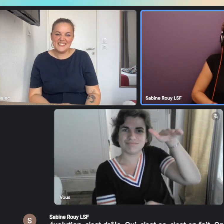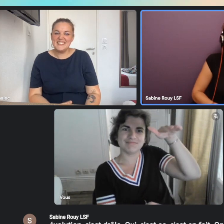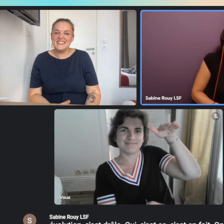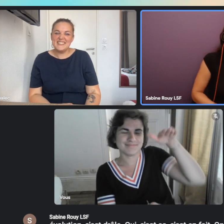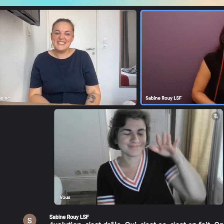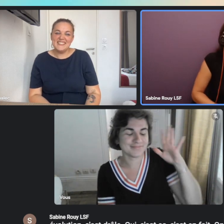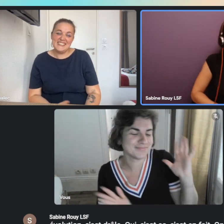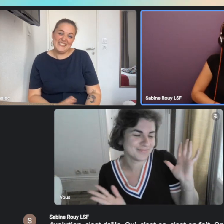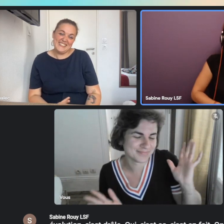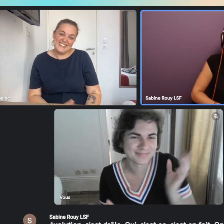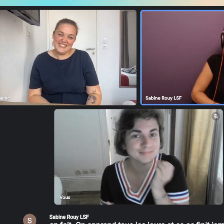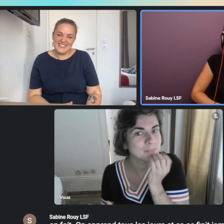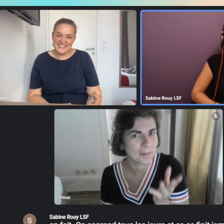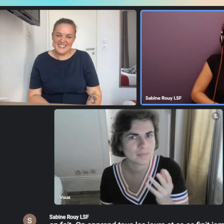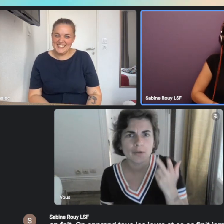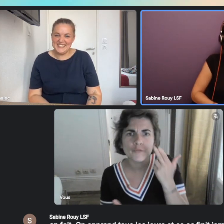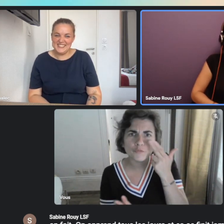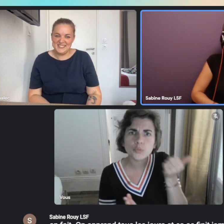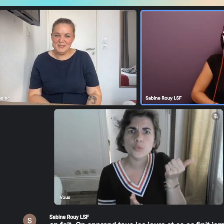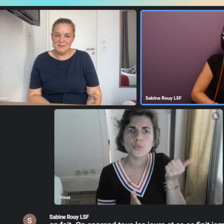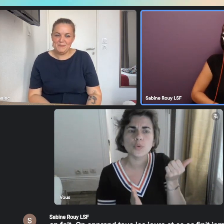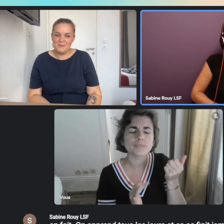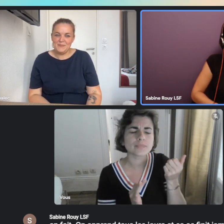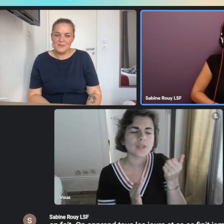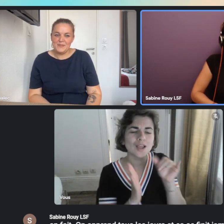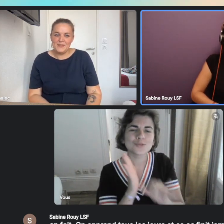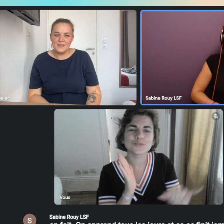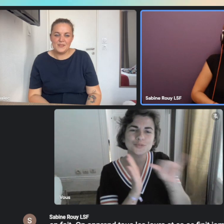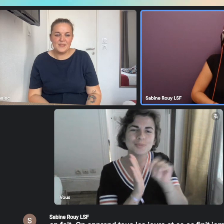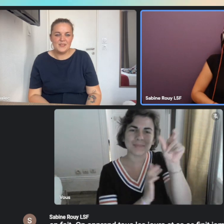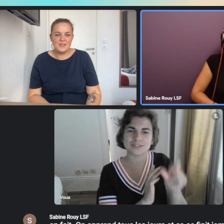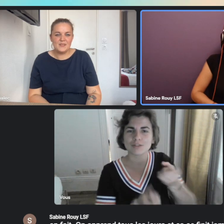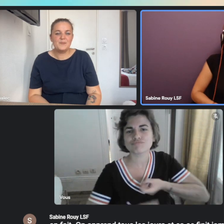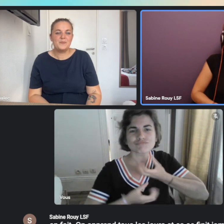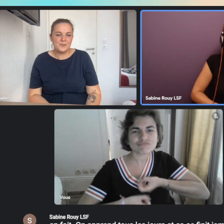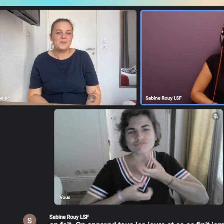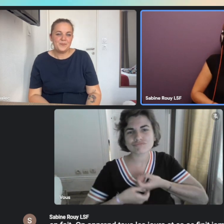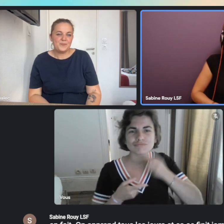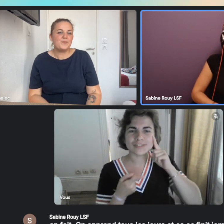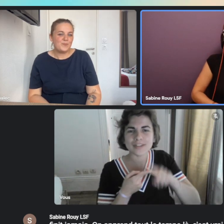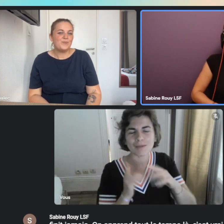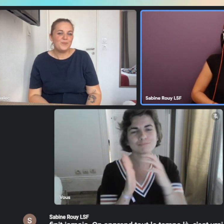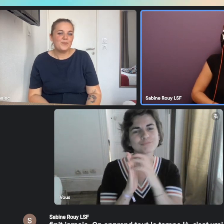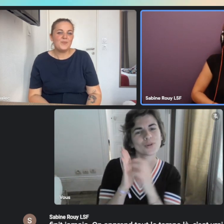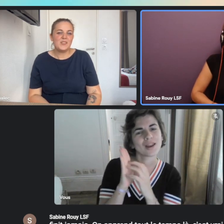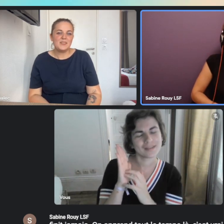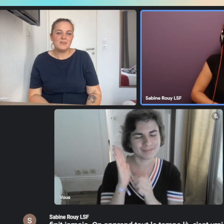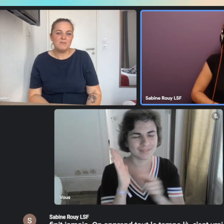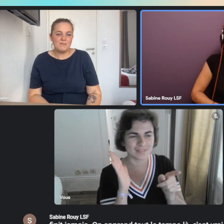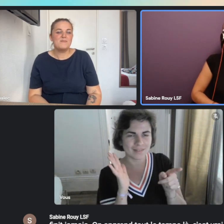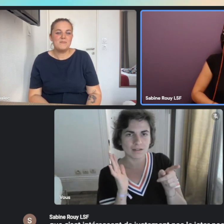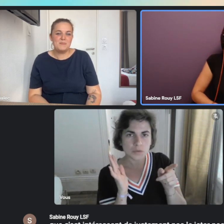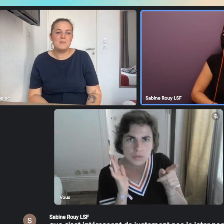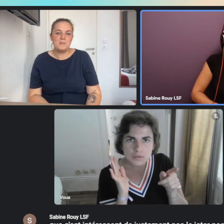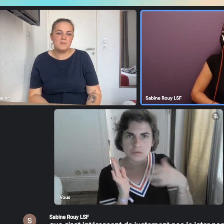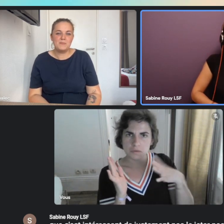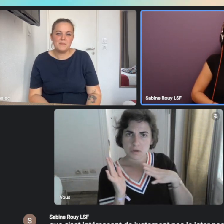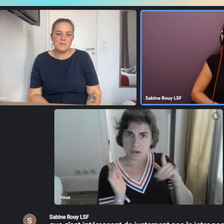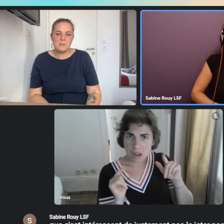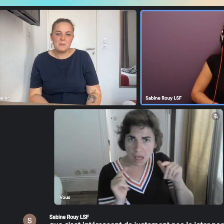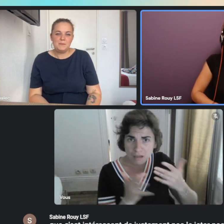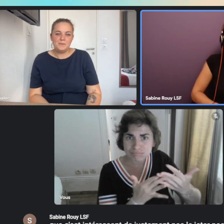c'est vrai, puis, bah, ça s'empile. Mmh. C'est bien. J'ai vu sur YouTube une personne justement qui s'exprimait sur le